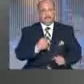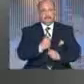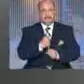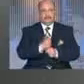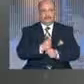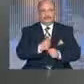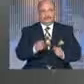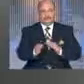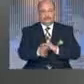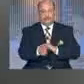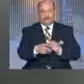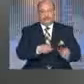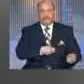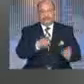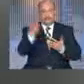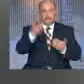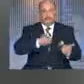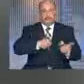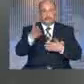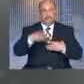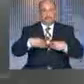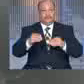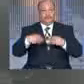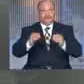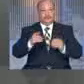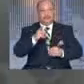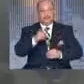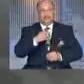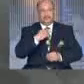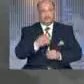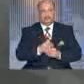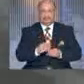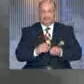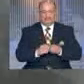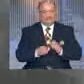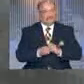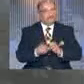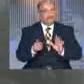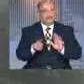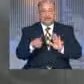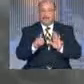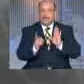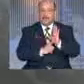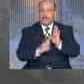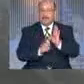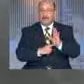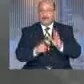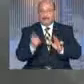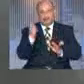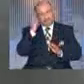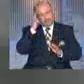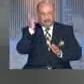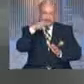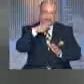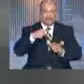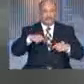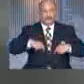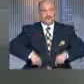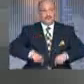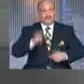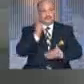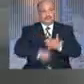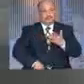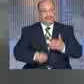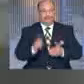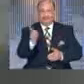على المجهز وعلى البحار وندفعوها للقباضه اللي البحار هذايا يرفض الشيء هذايا، ولا باش ندفعوها من جيبنا واحنا